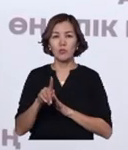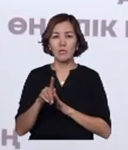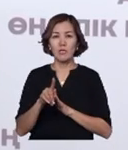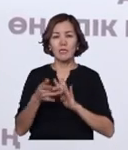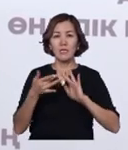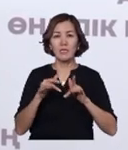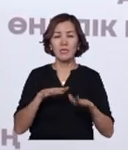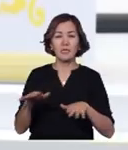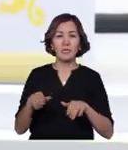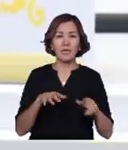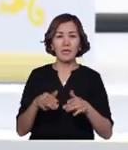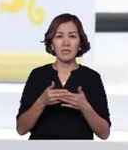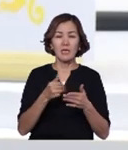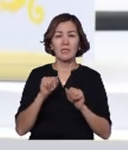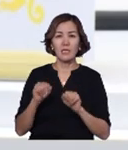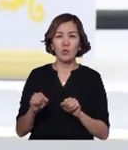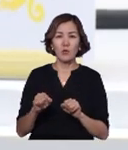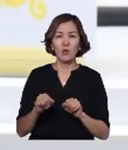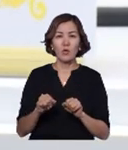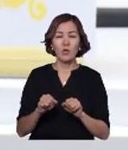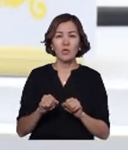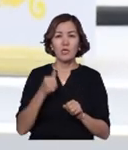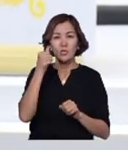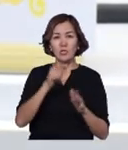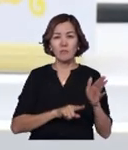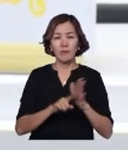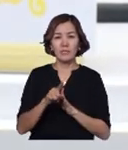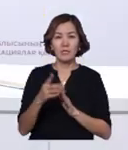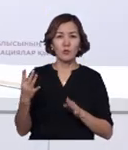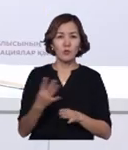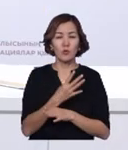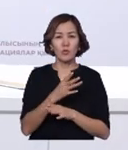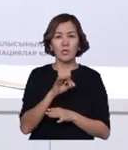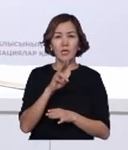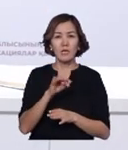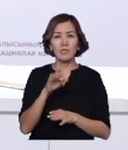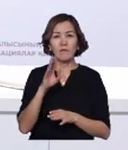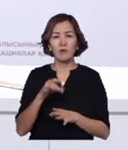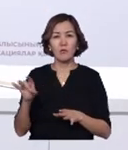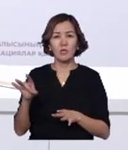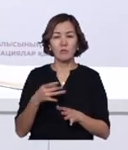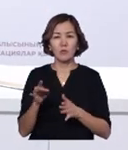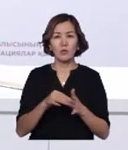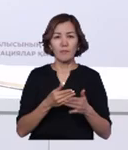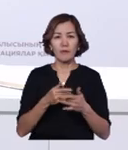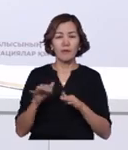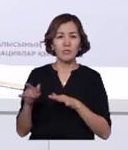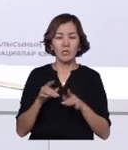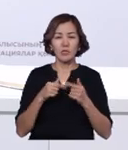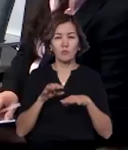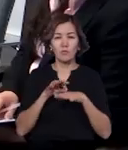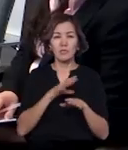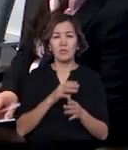интернет алаяқтың алдын алу мақсатында өңірде жыл басынан бері 4 рет антифрауд республикалық жедел профилактикалық